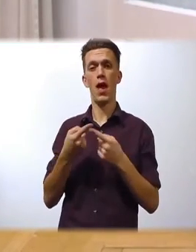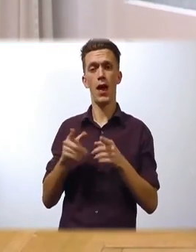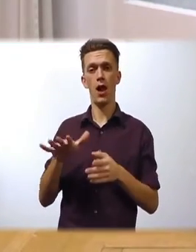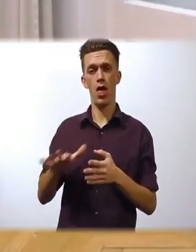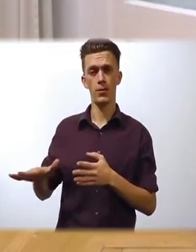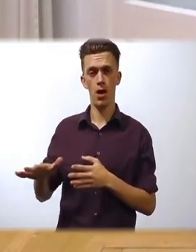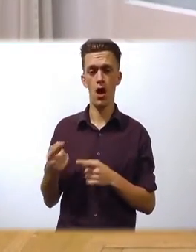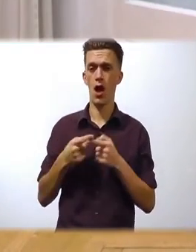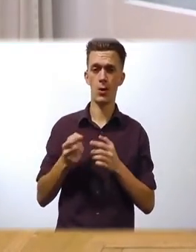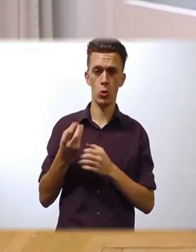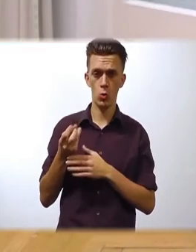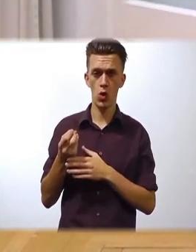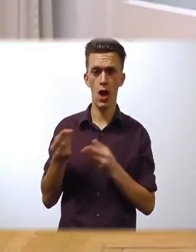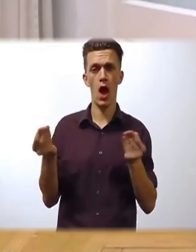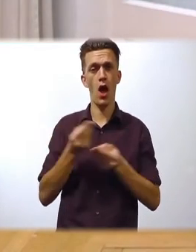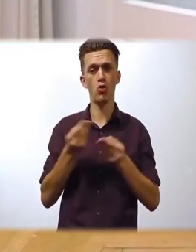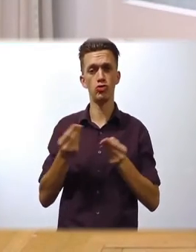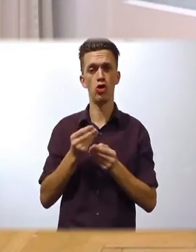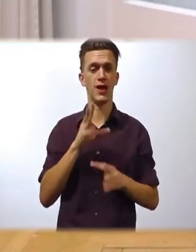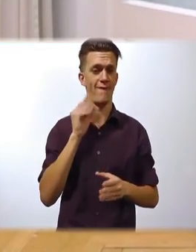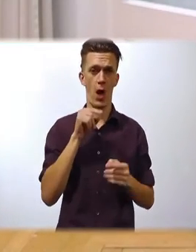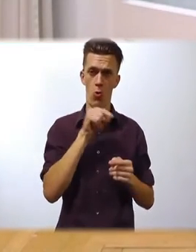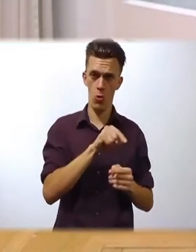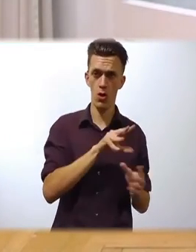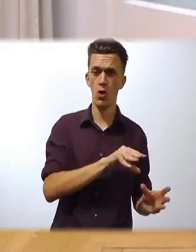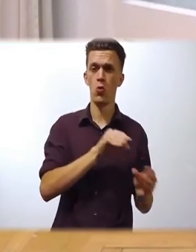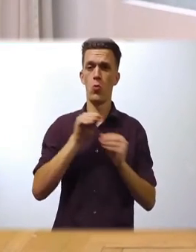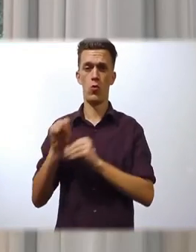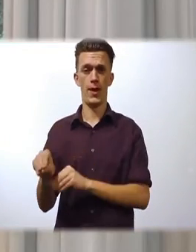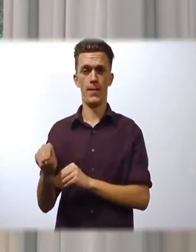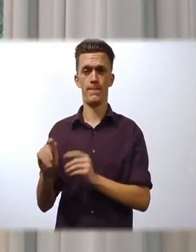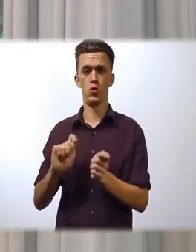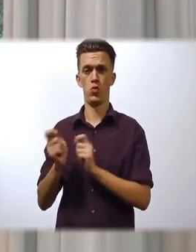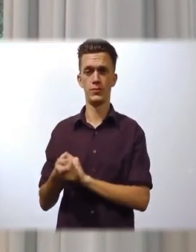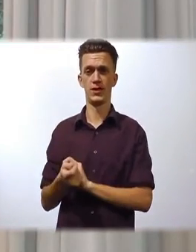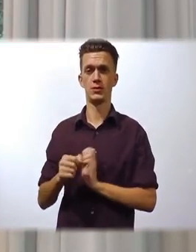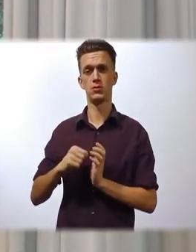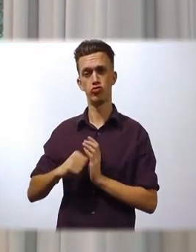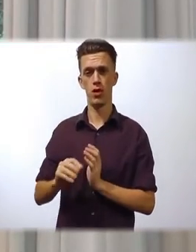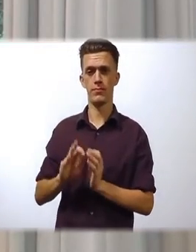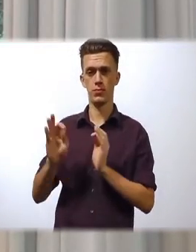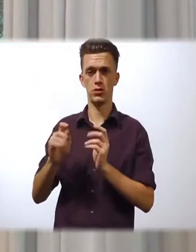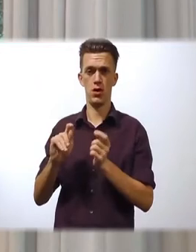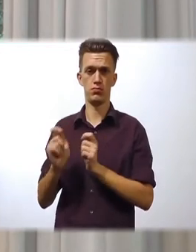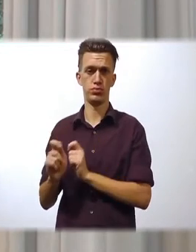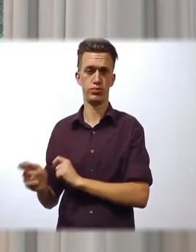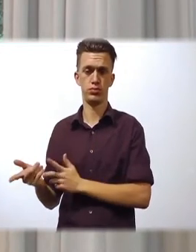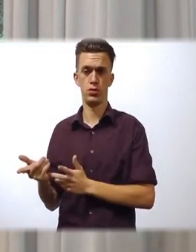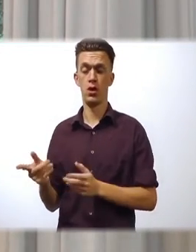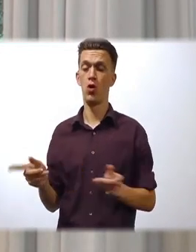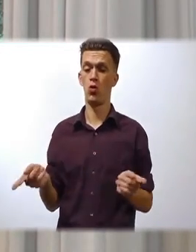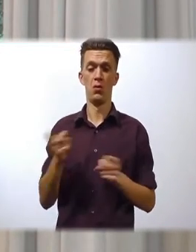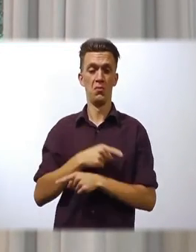Dritte in diese Austauschaktivitäten mit einzubeziehen. Aber ich denke, es ist wichtig, dass man nicht sozusagen hier